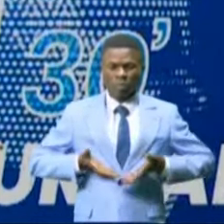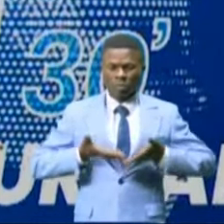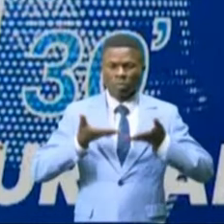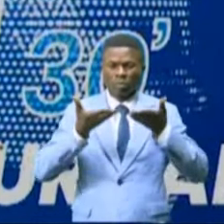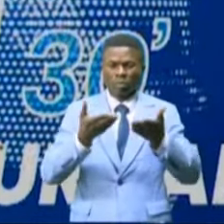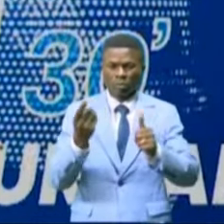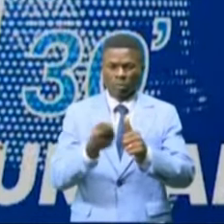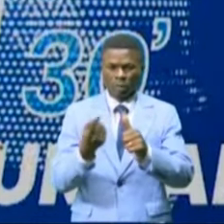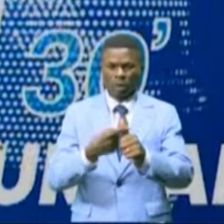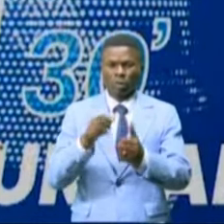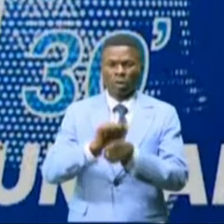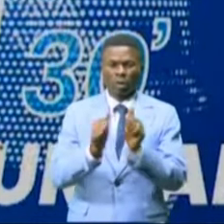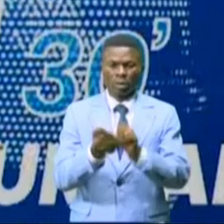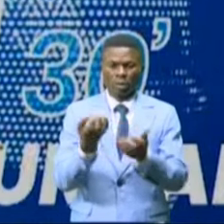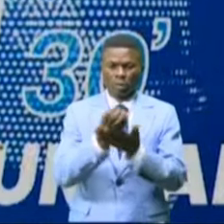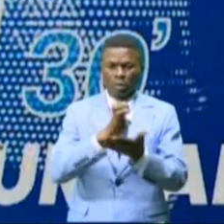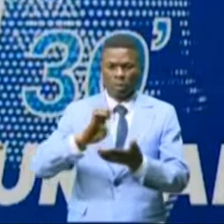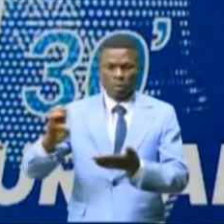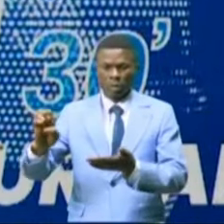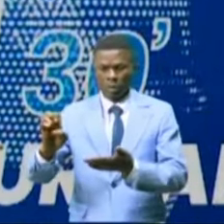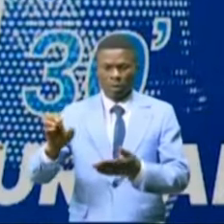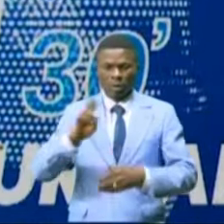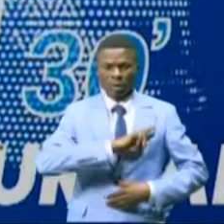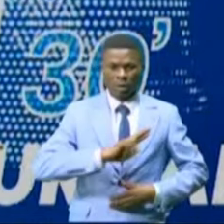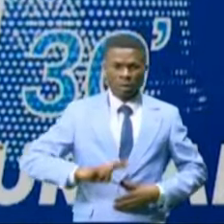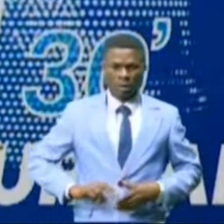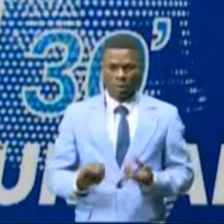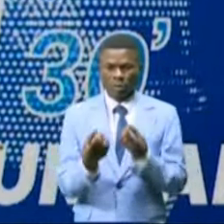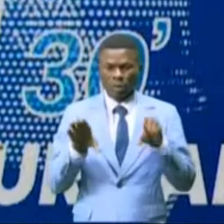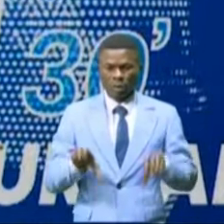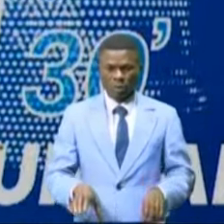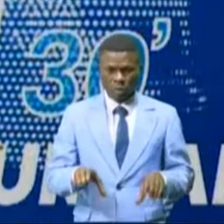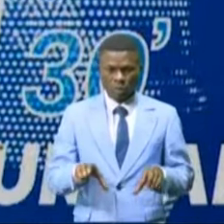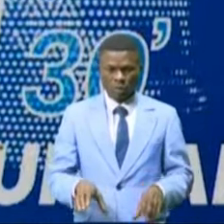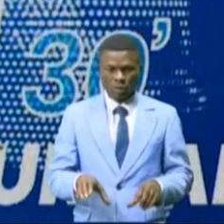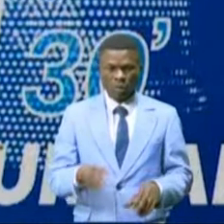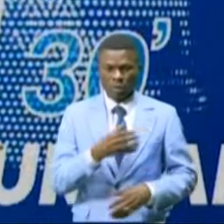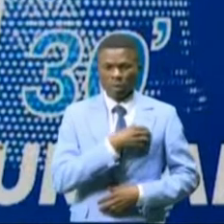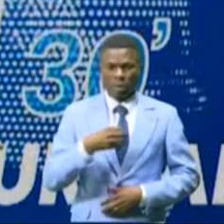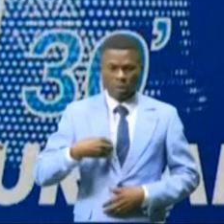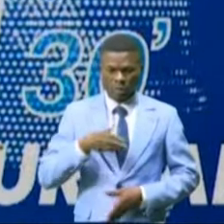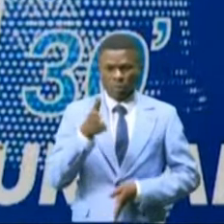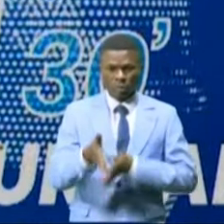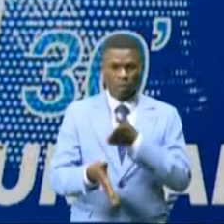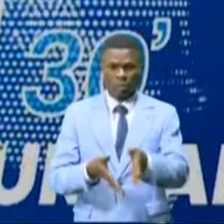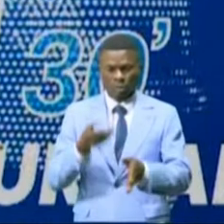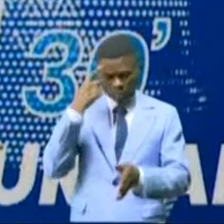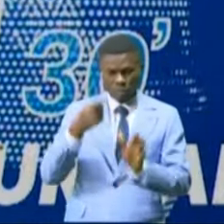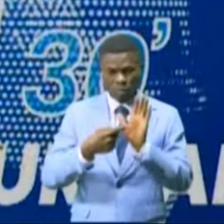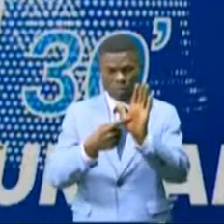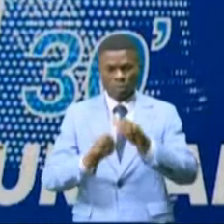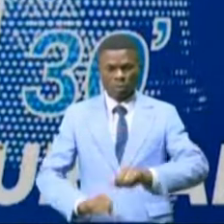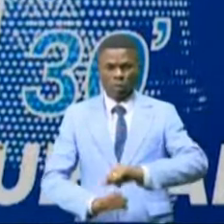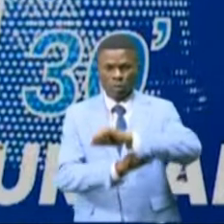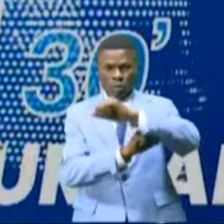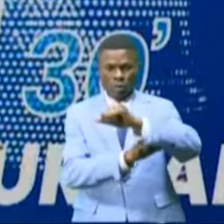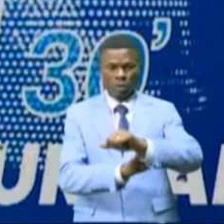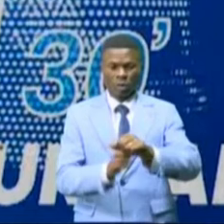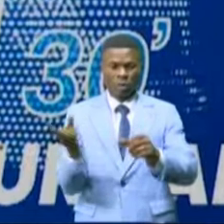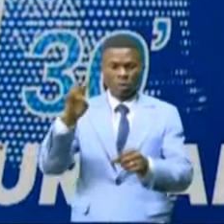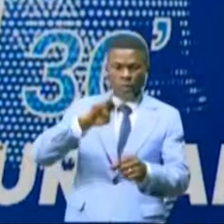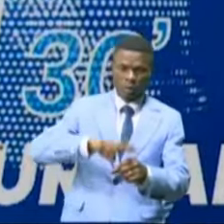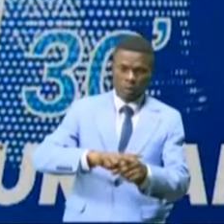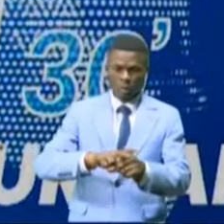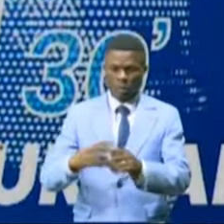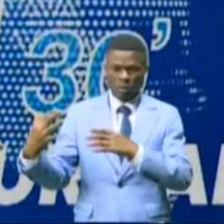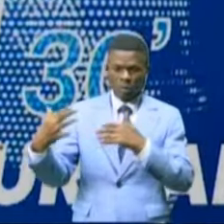concentré sur la situation sécuritaire dans la partie est de la RDC. Les femmes ont marché pour manifester leur soutien aux victimes